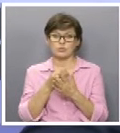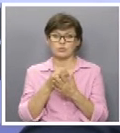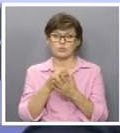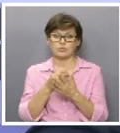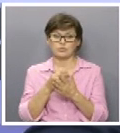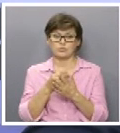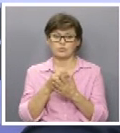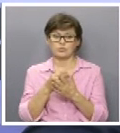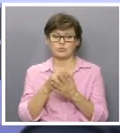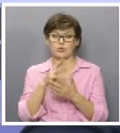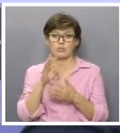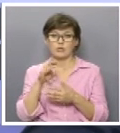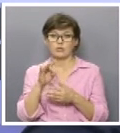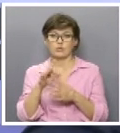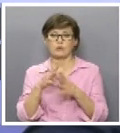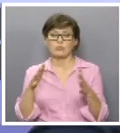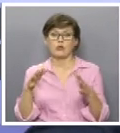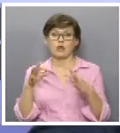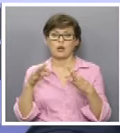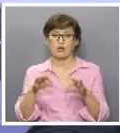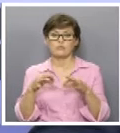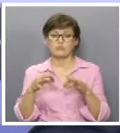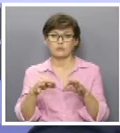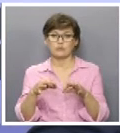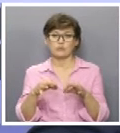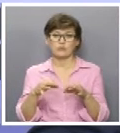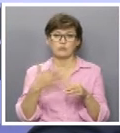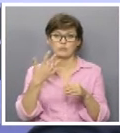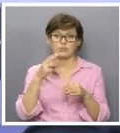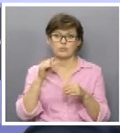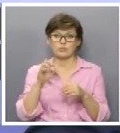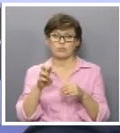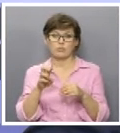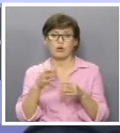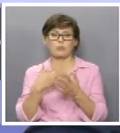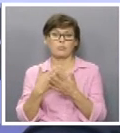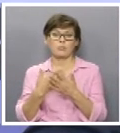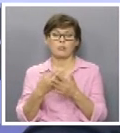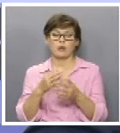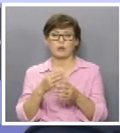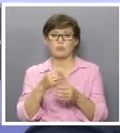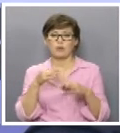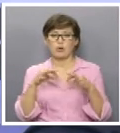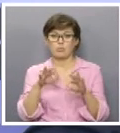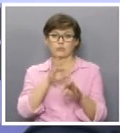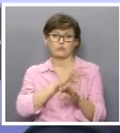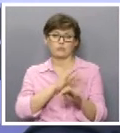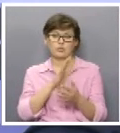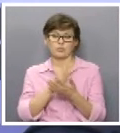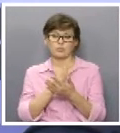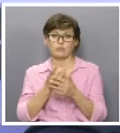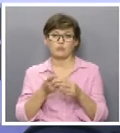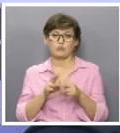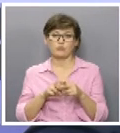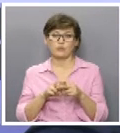жанагыдай мотору үлкен автокөлүктөр, эне 5 куб автокөлүктөр бул өтө тиймдүү болуп табылат. Сондай эле